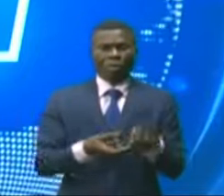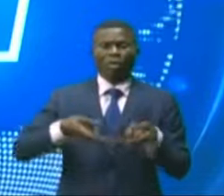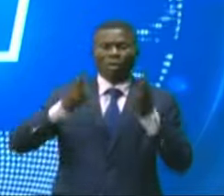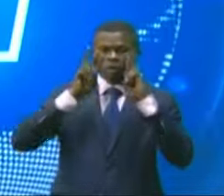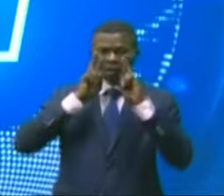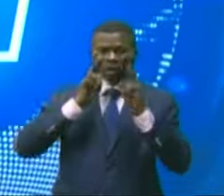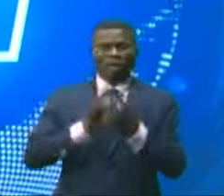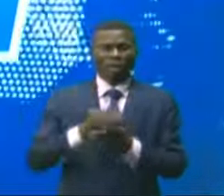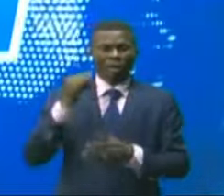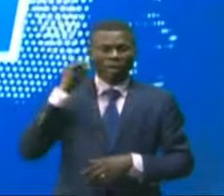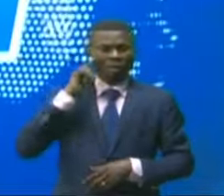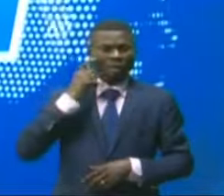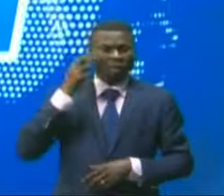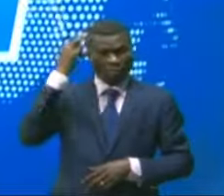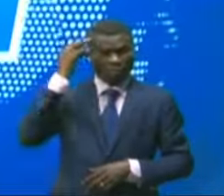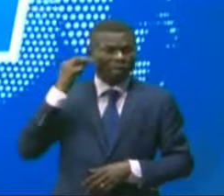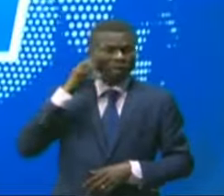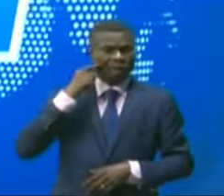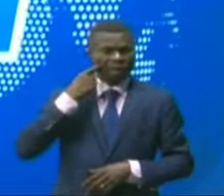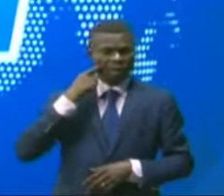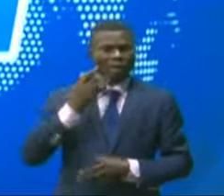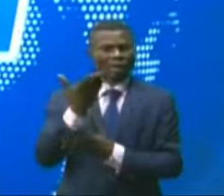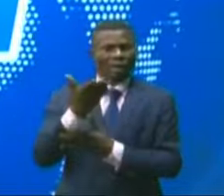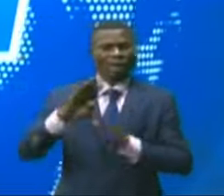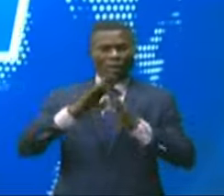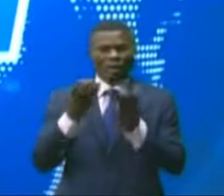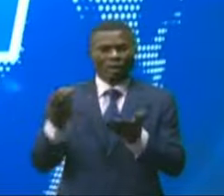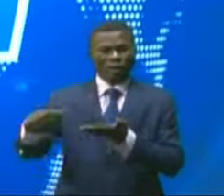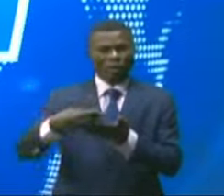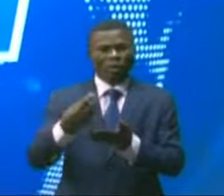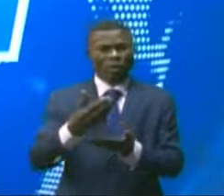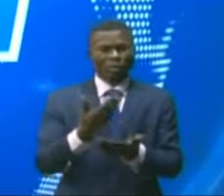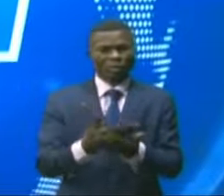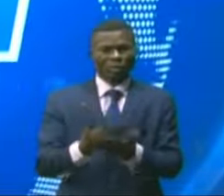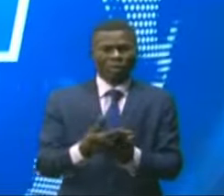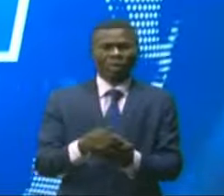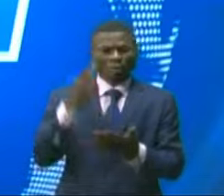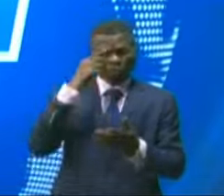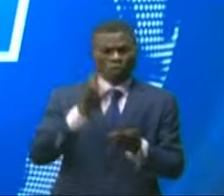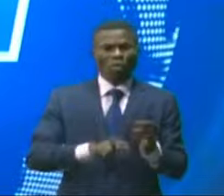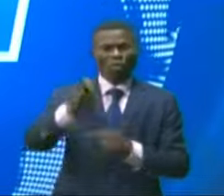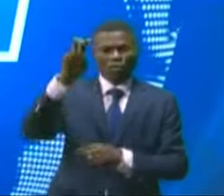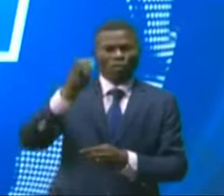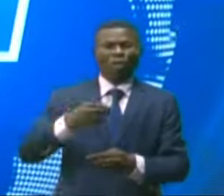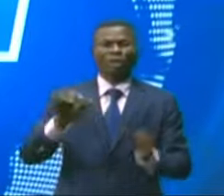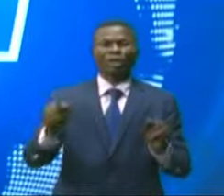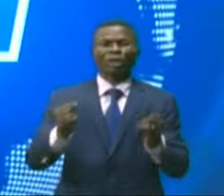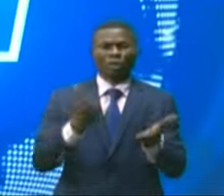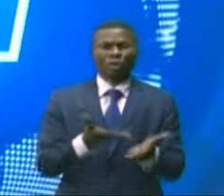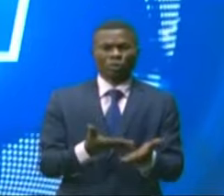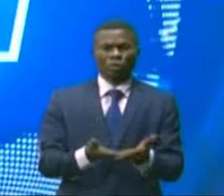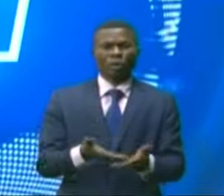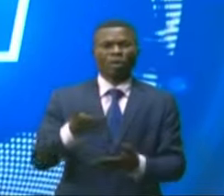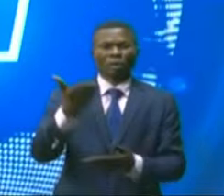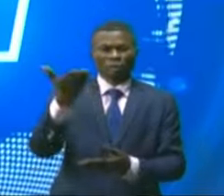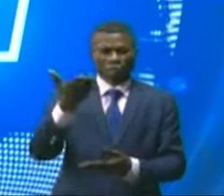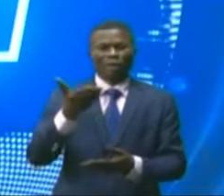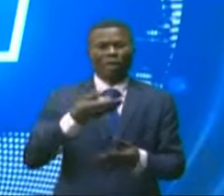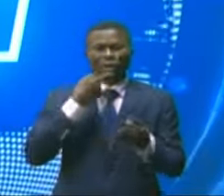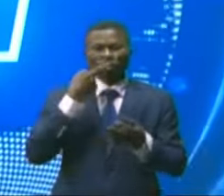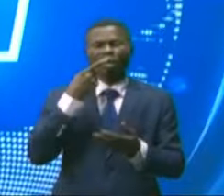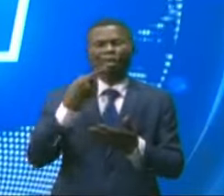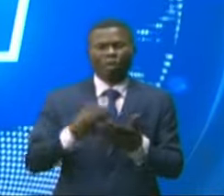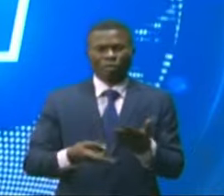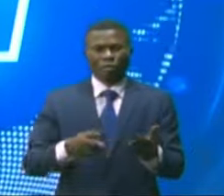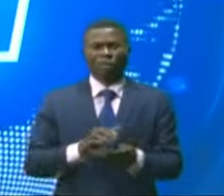vulnérables, Irène Sambodiata, appellent à la mobilisation de fonds en urgence pour les déplacements des athlètes. C'est un papier de Betty Amanikunda,